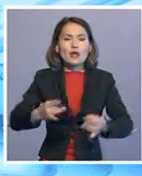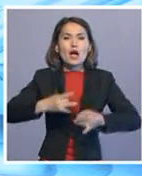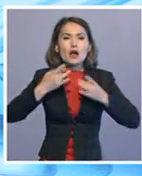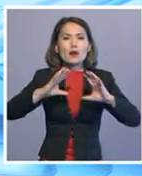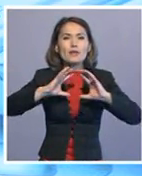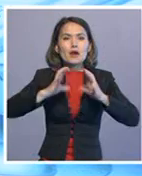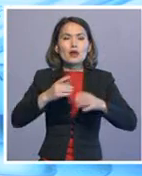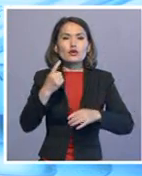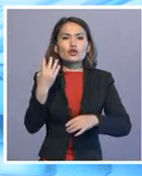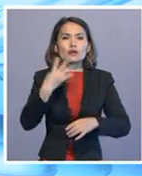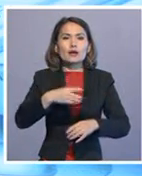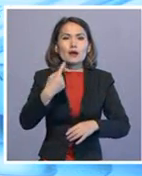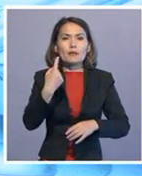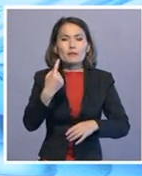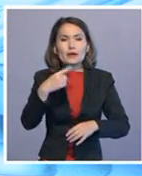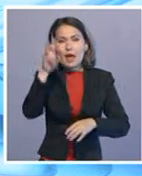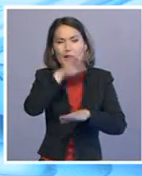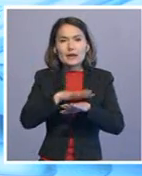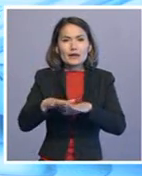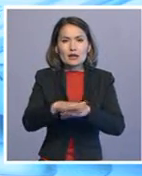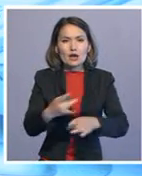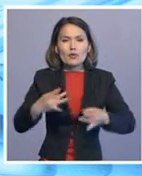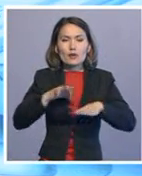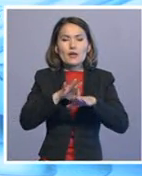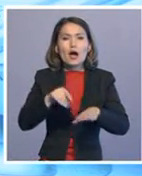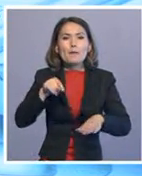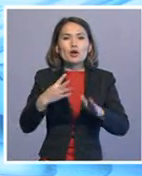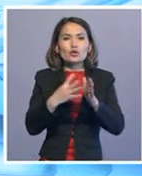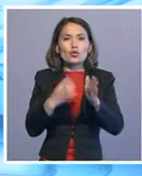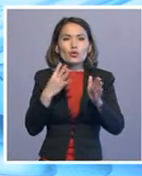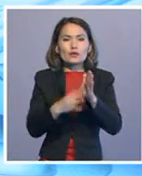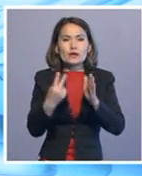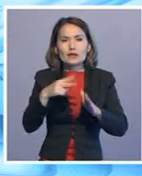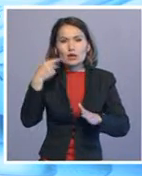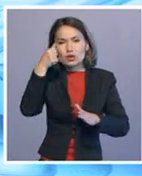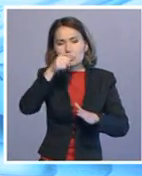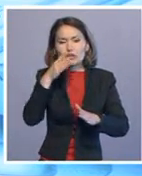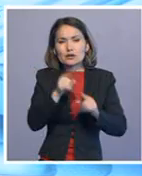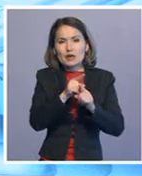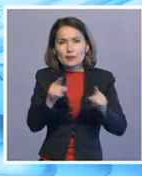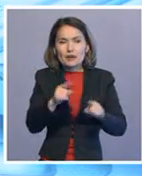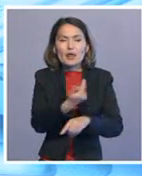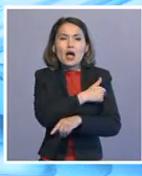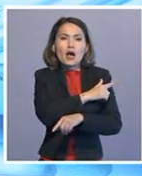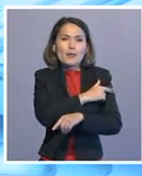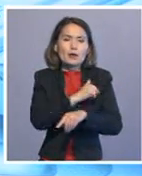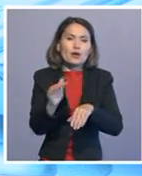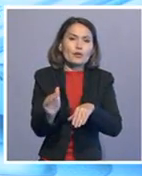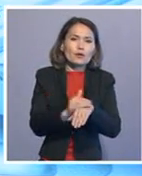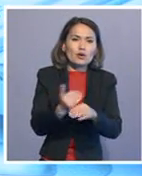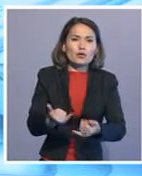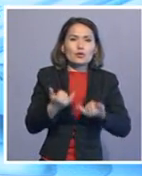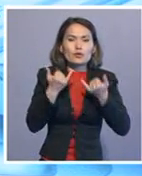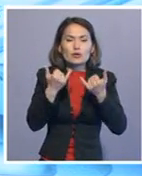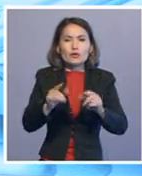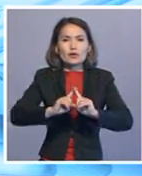әлемнің 141 елі атап өтеді. Ал біздің елде 1992 жылдан тойланып келеді. Дәл осы күні мейірімді медбикелерге ерекше құрмет